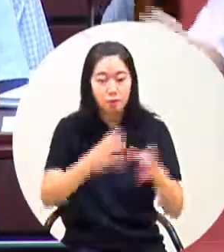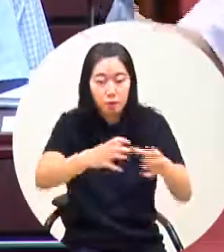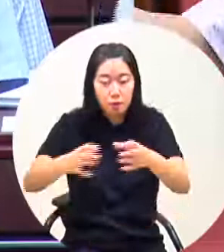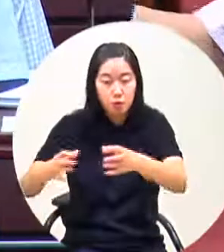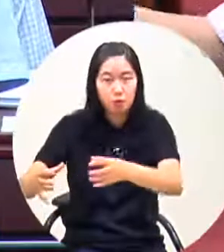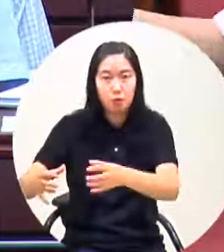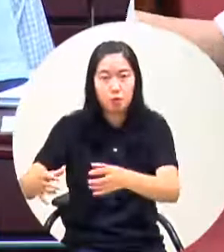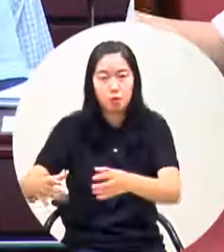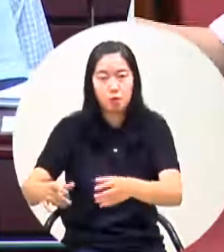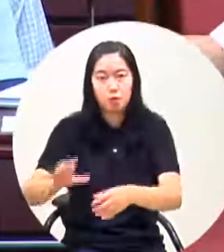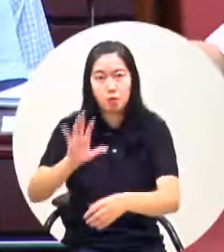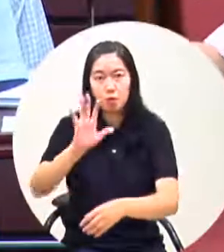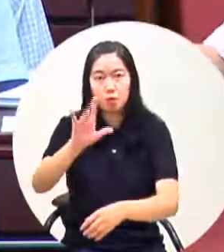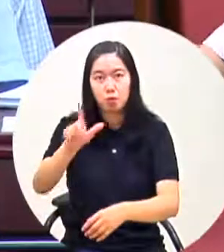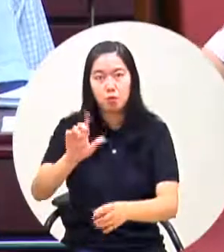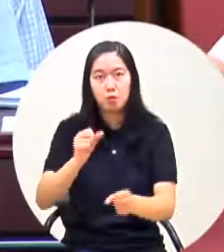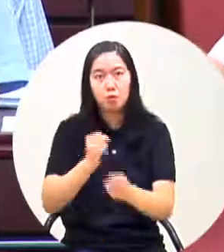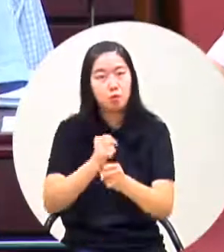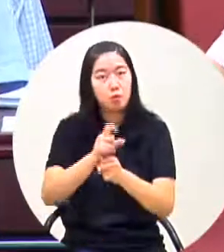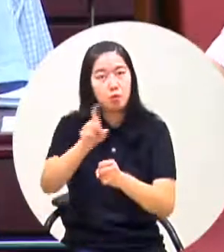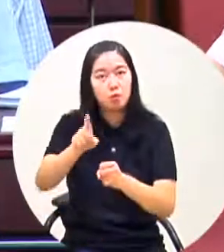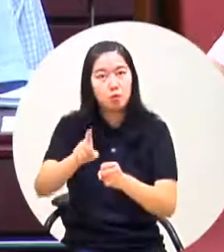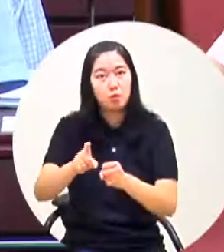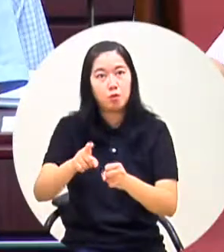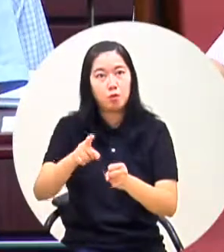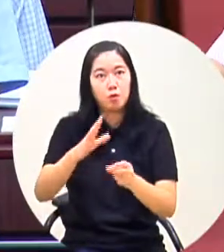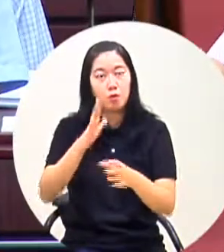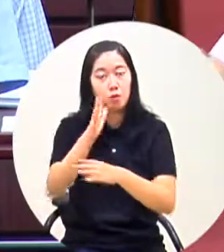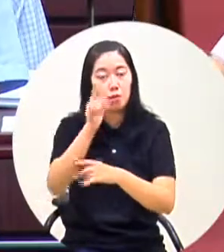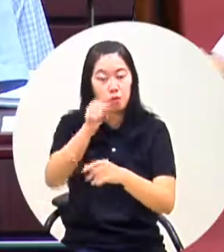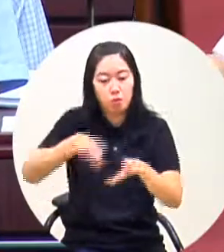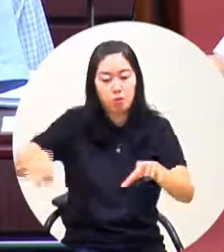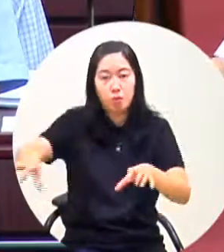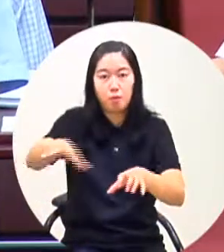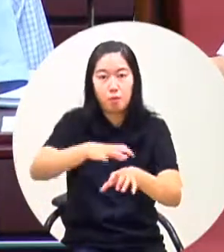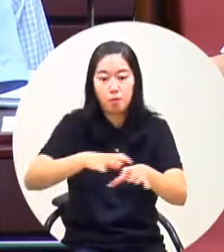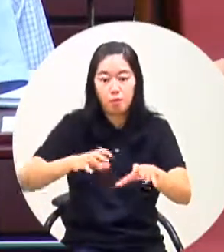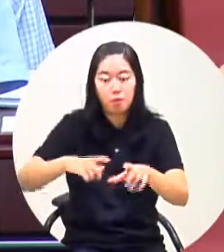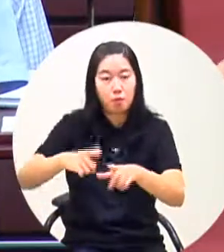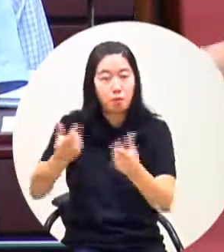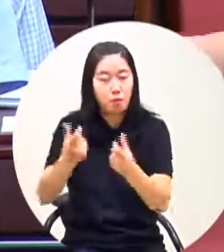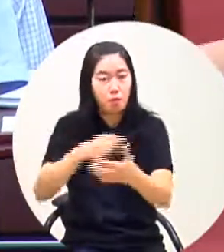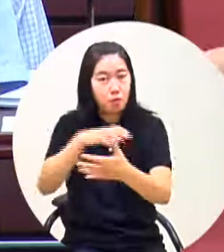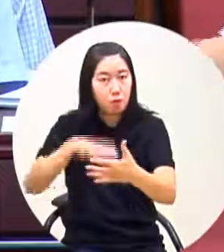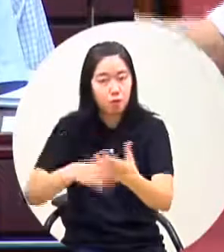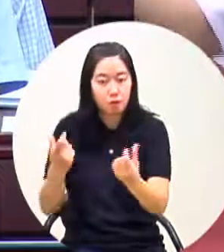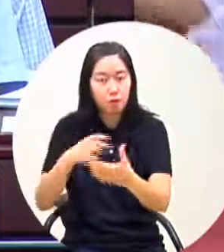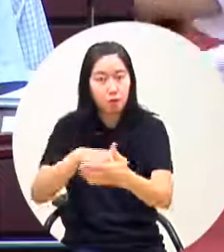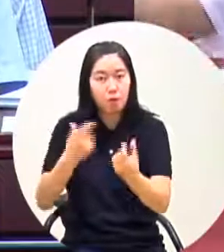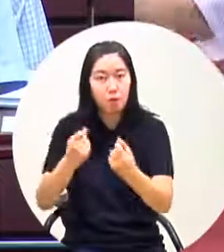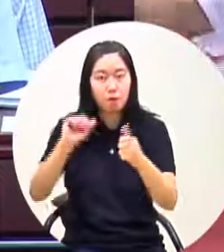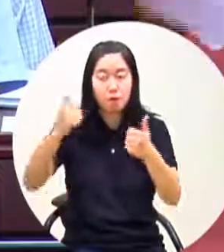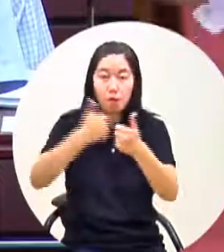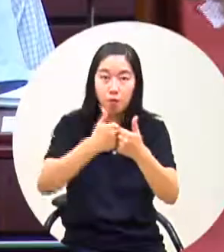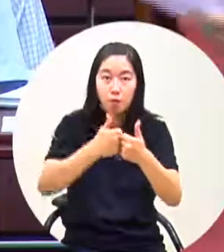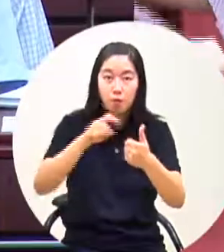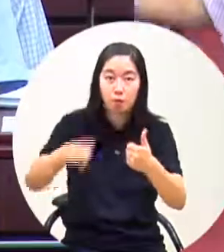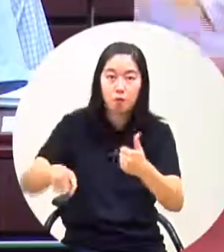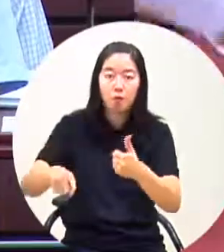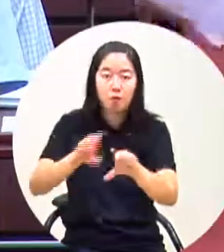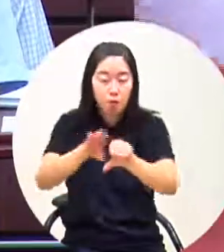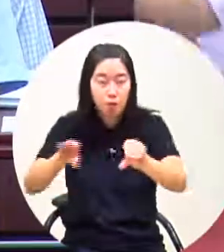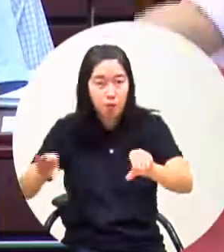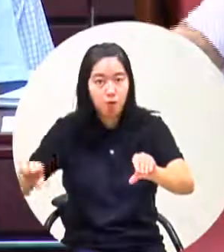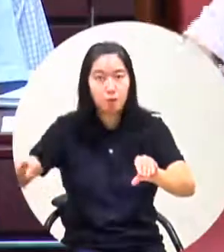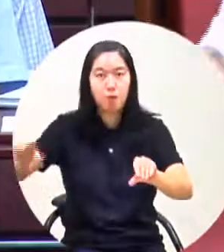我们的很多的一个公有的一个地方都可以设啊。对的，包括很多，包括议会这个很多的停车场啊，包括